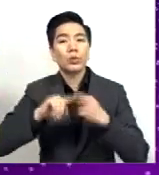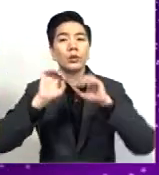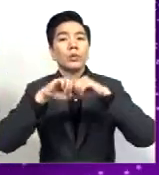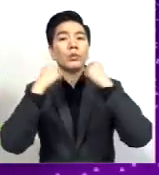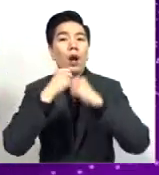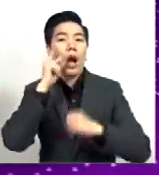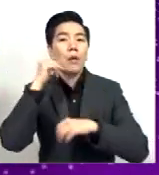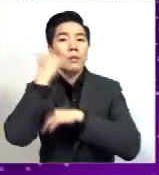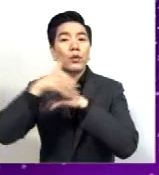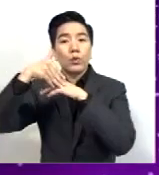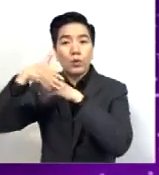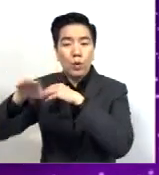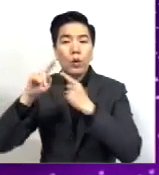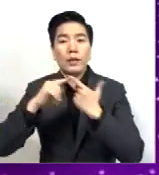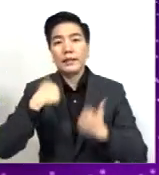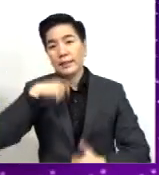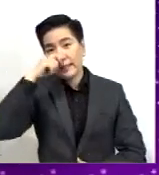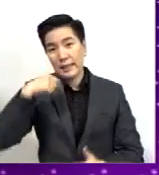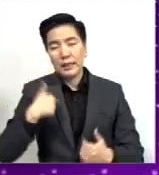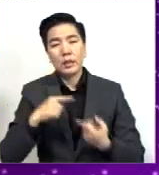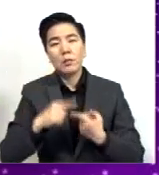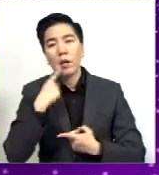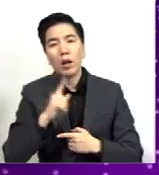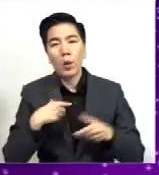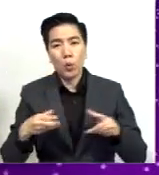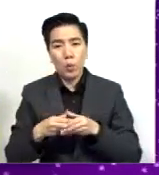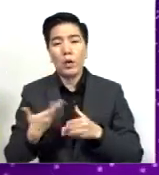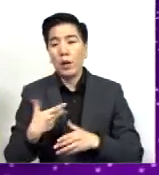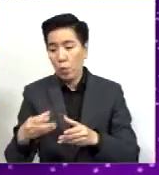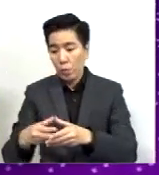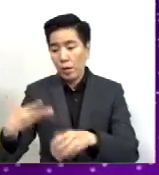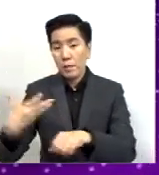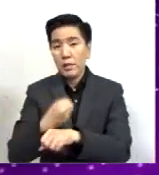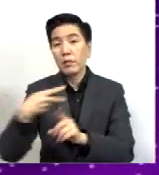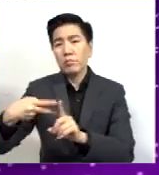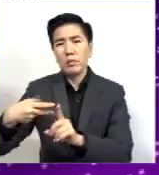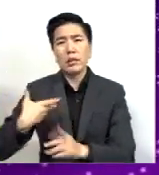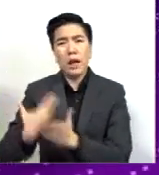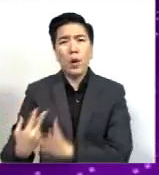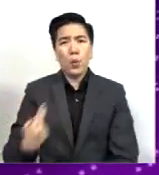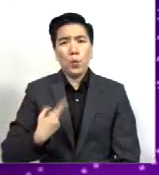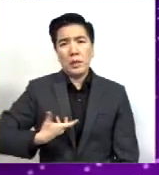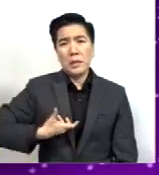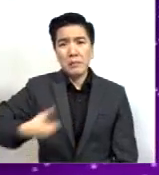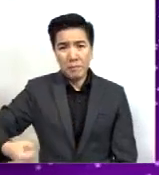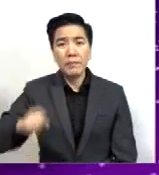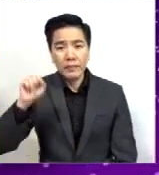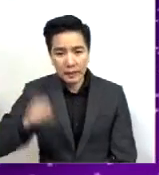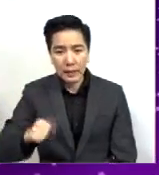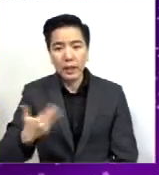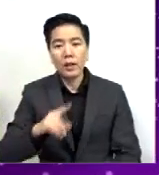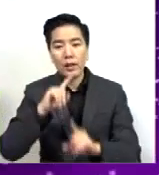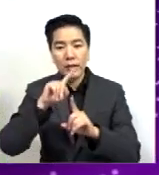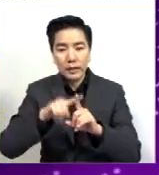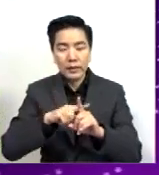มผู้สื่อข่าวต่างประเทศแห่งประเทศไทยว่าพรรคนั้นกู้ยืมเงินจากเขาจริงก่อนที่วันที่20กันย